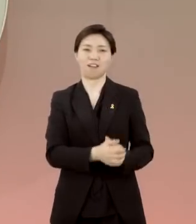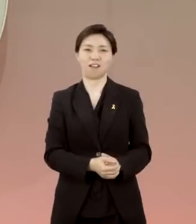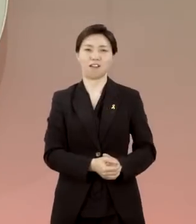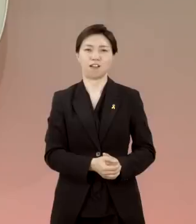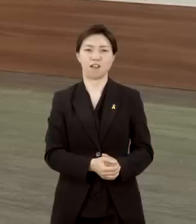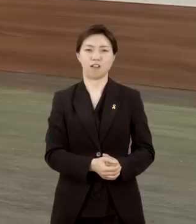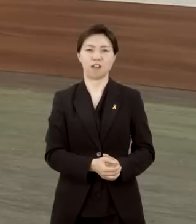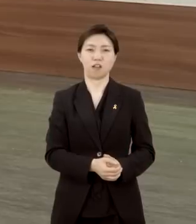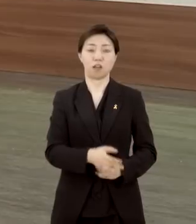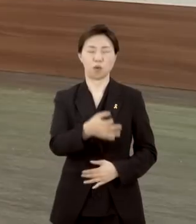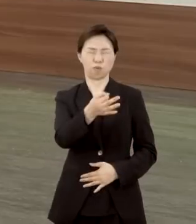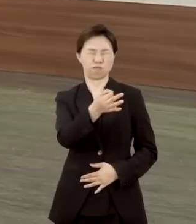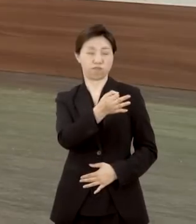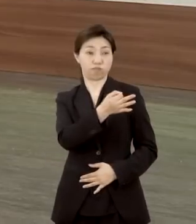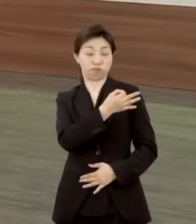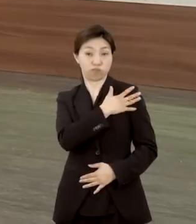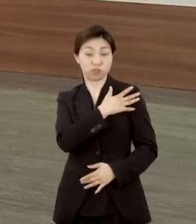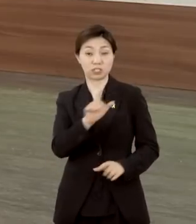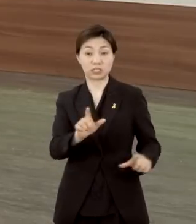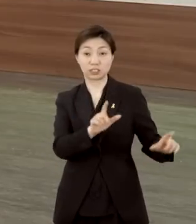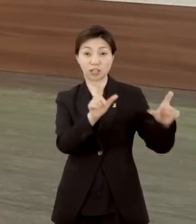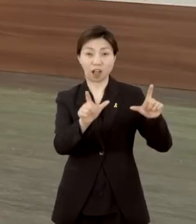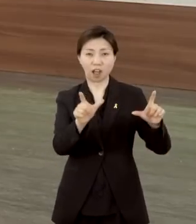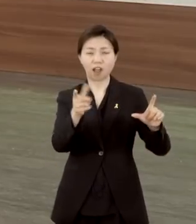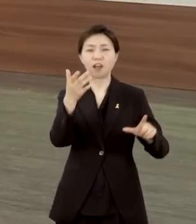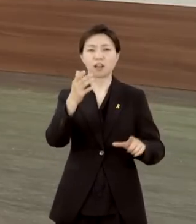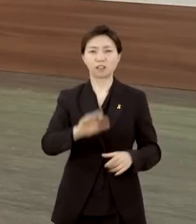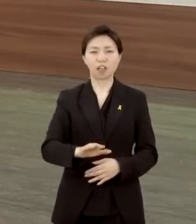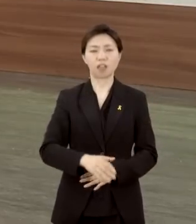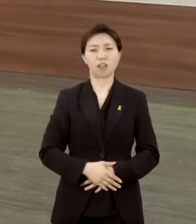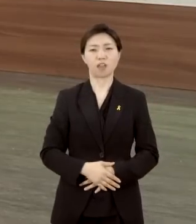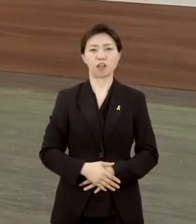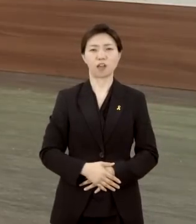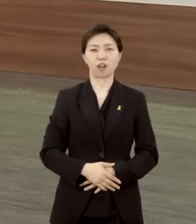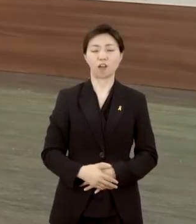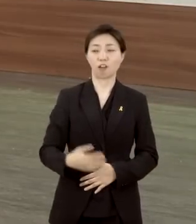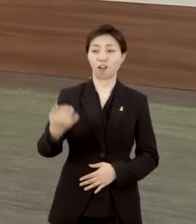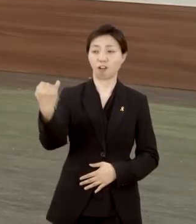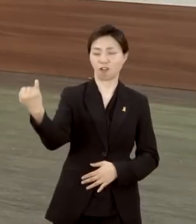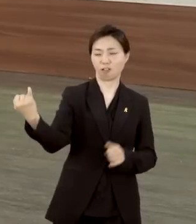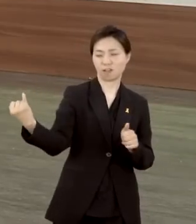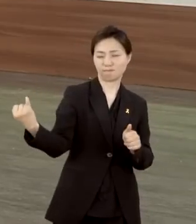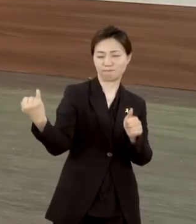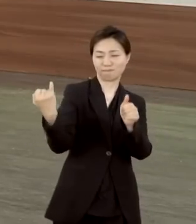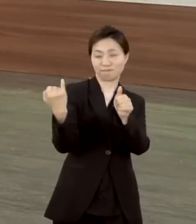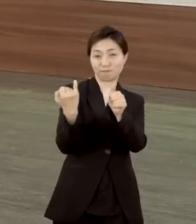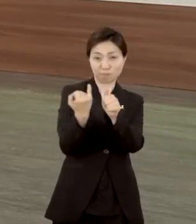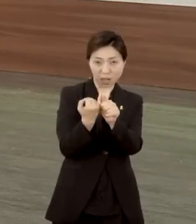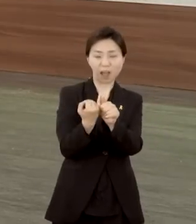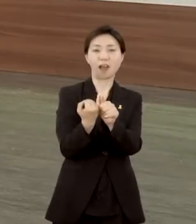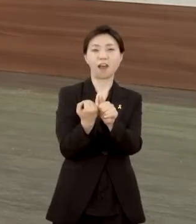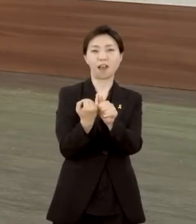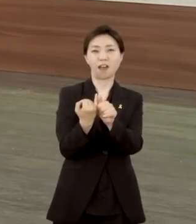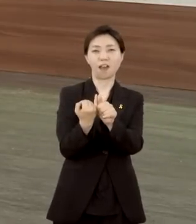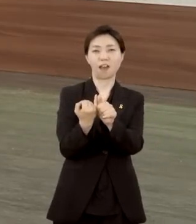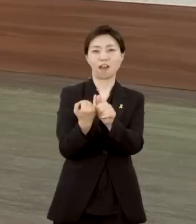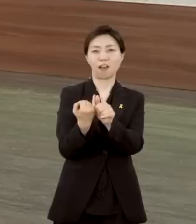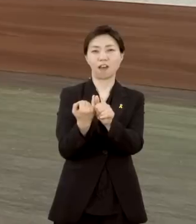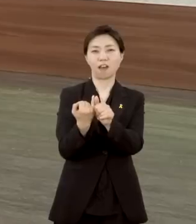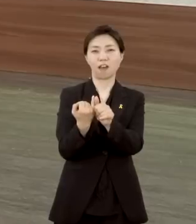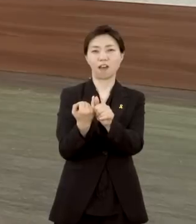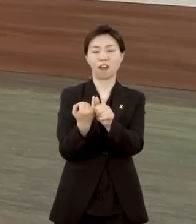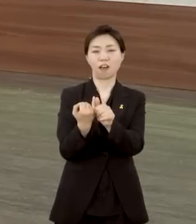아주 돈이 많은 큰 부자가 있었는데 어느 여인을 만나서 이제